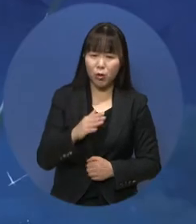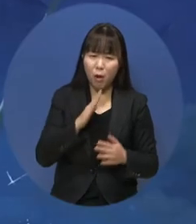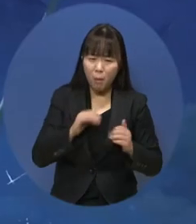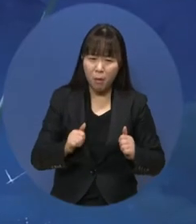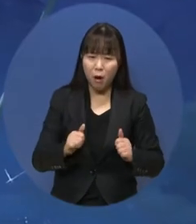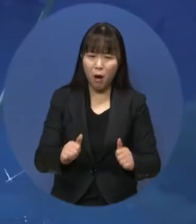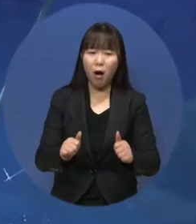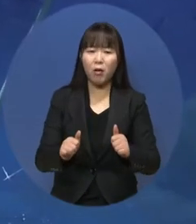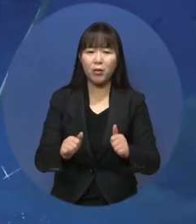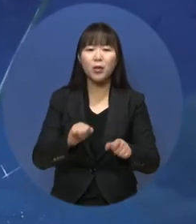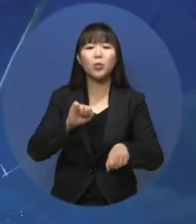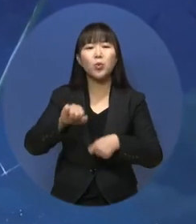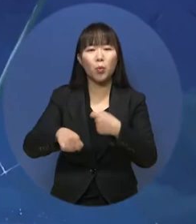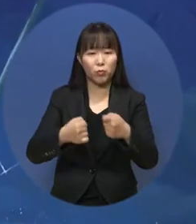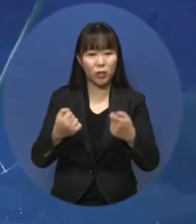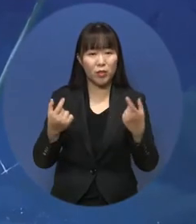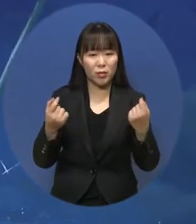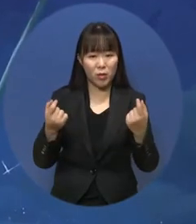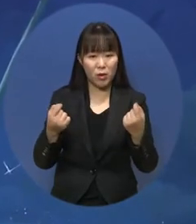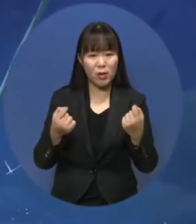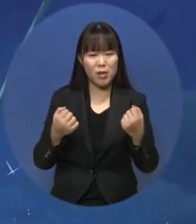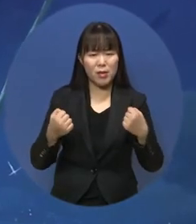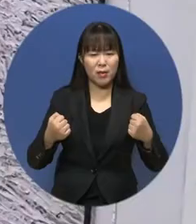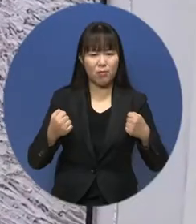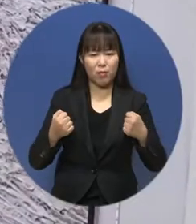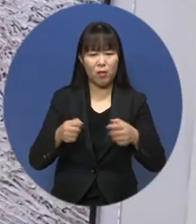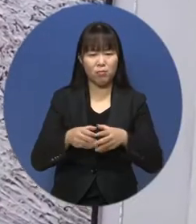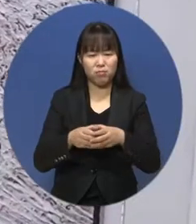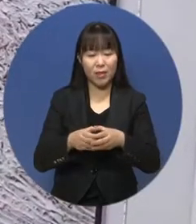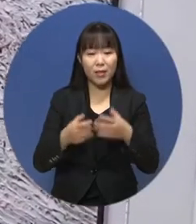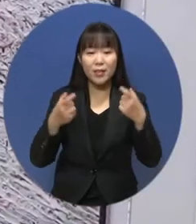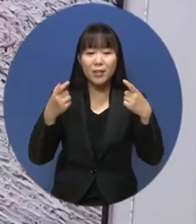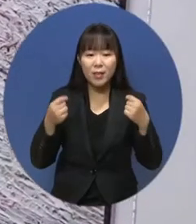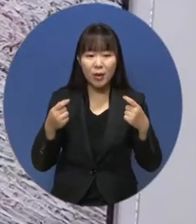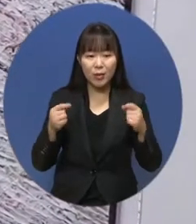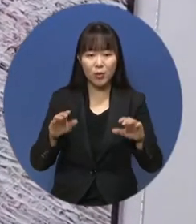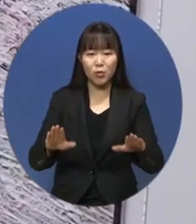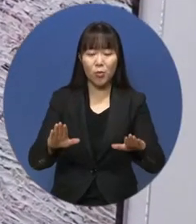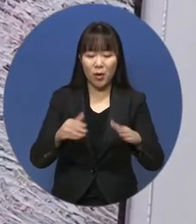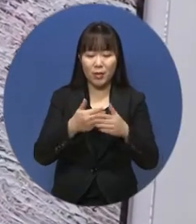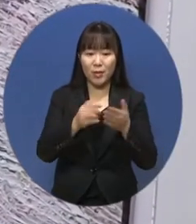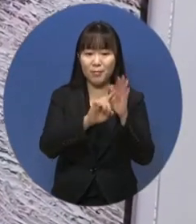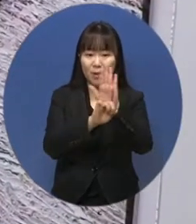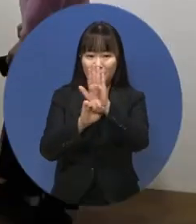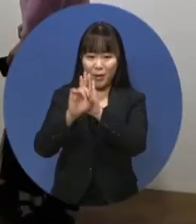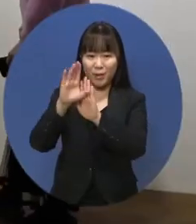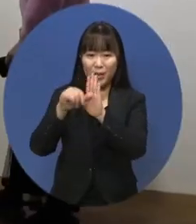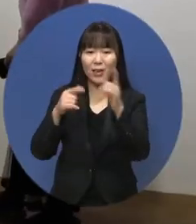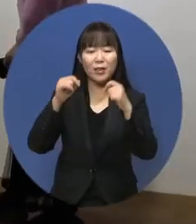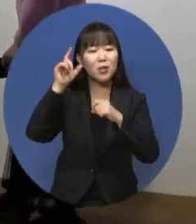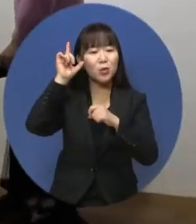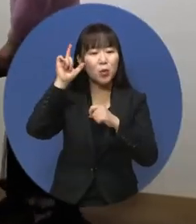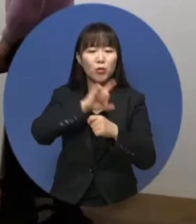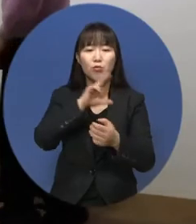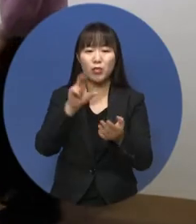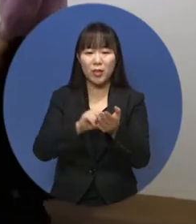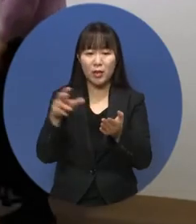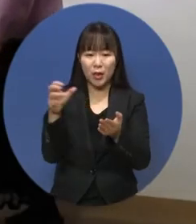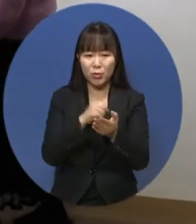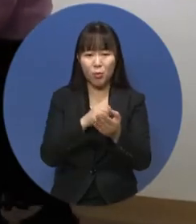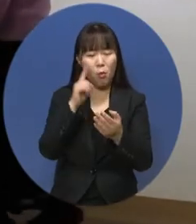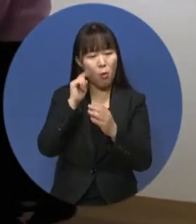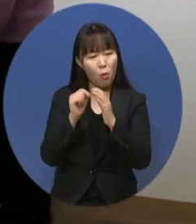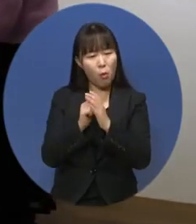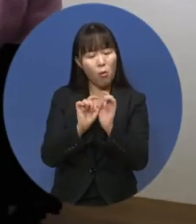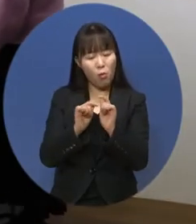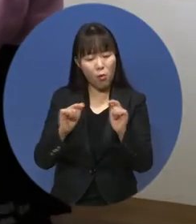부지런하고 성실한 동물로 불리며 힘과 우직함을 상징하는 만큼 이번 전시회에선 이런 소를 주제로